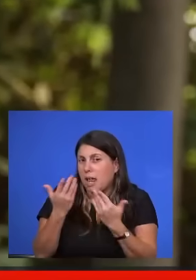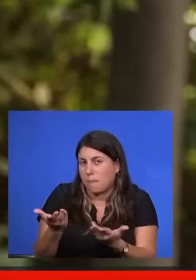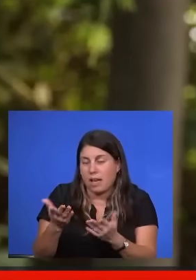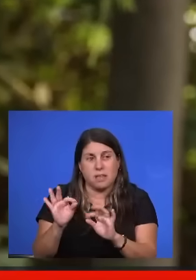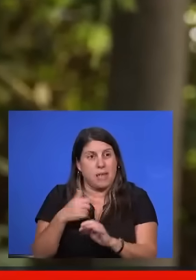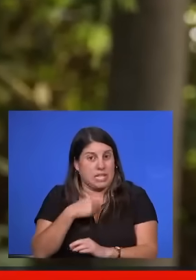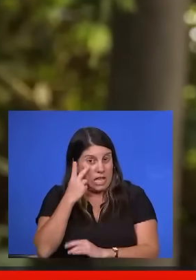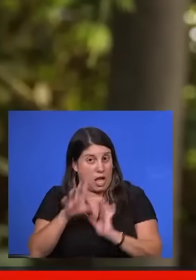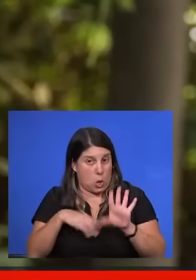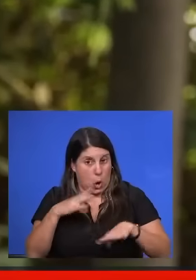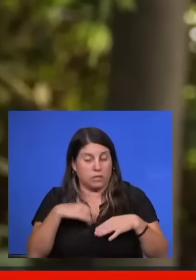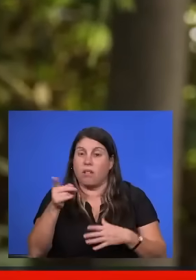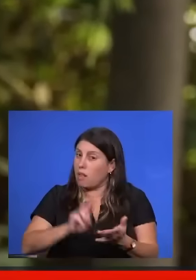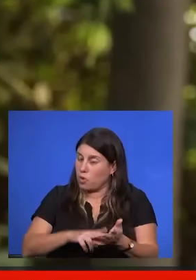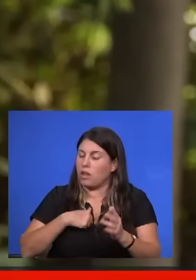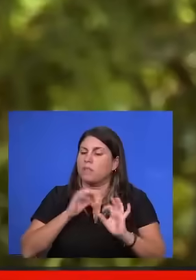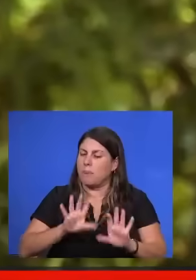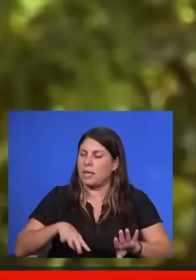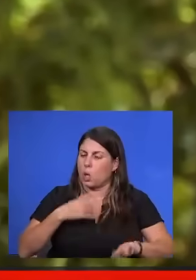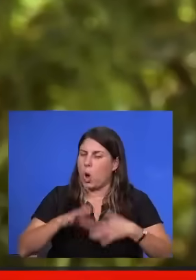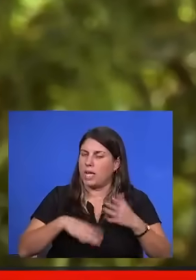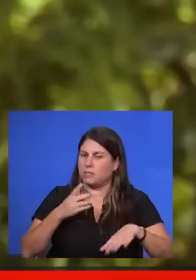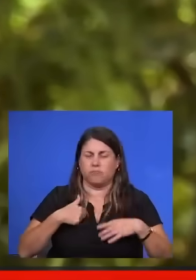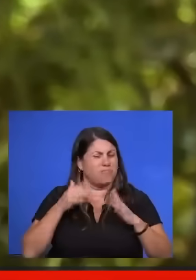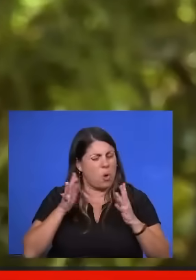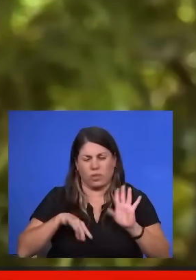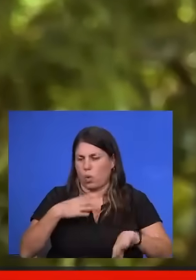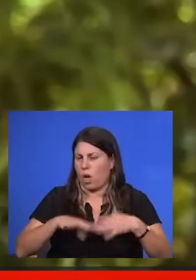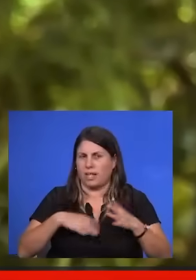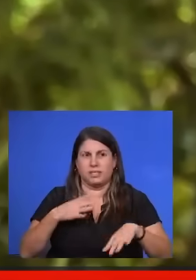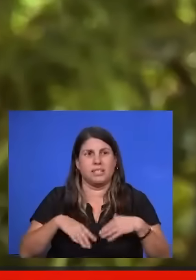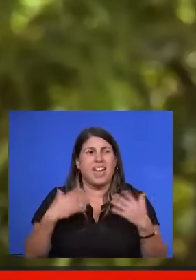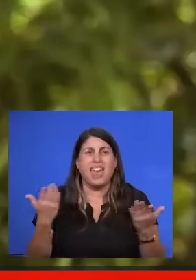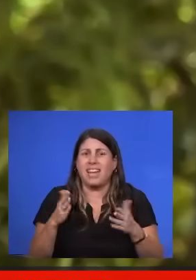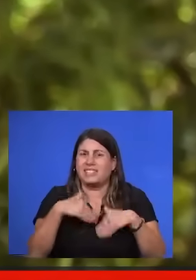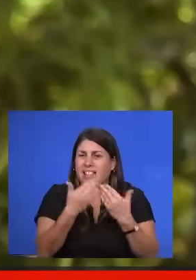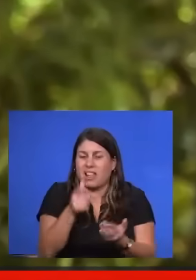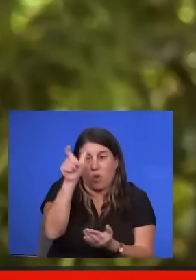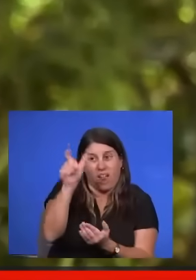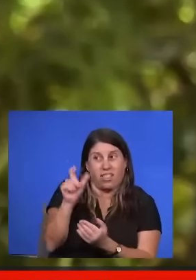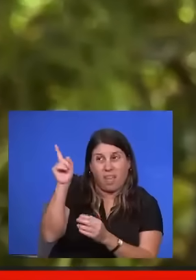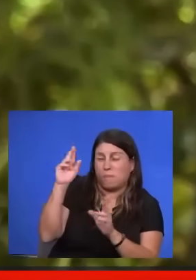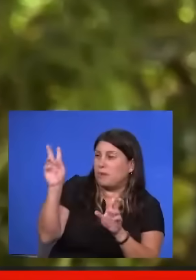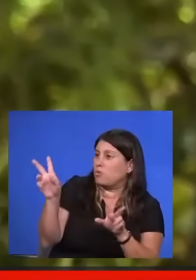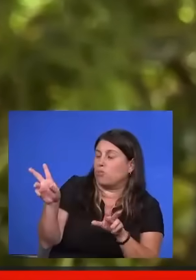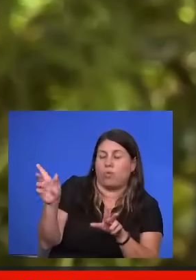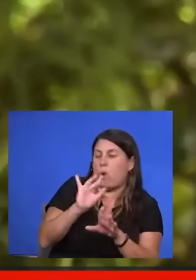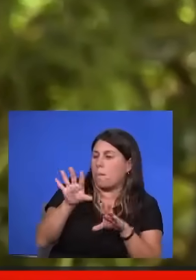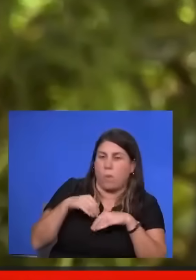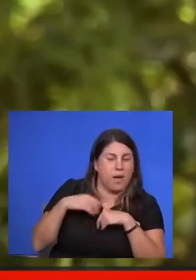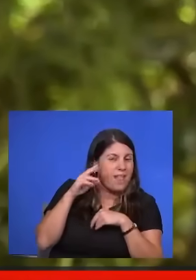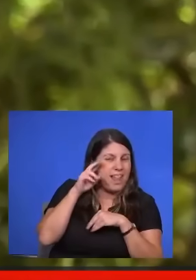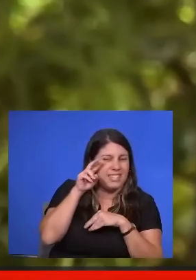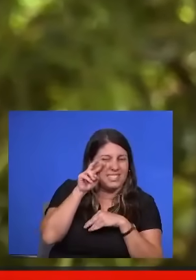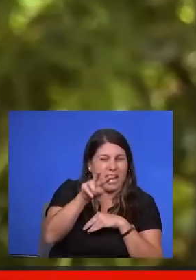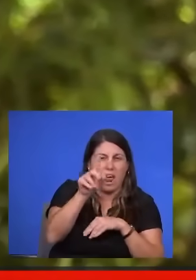אתה צודק, אני באמת כועס, נורא כועס. איך נתנו לאדם שלא מוכן להסתכל לאזרחיו בעיניים